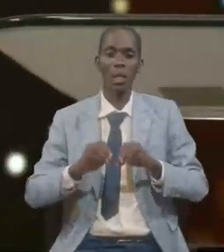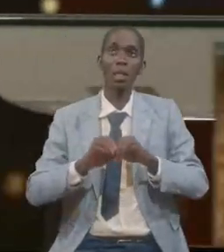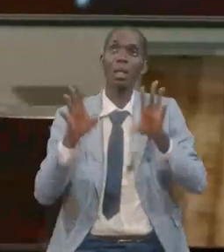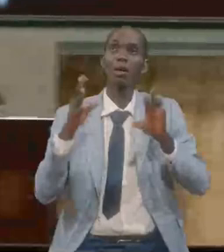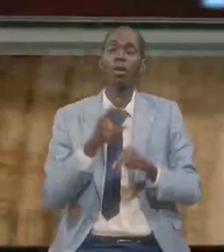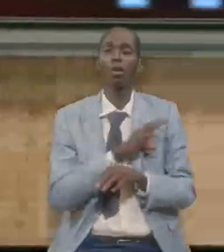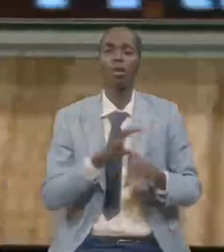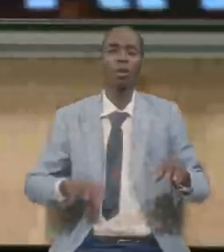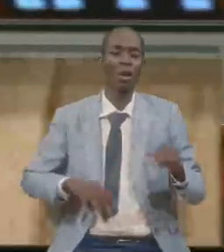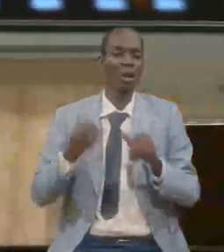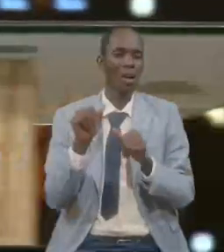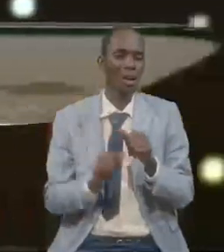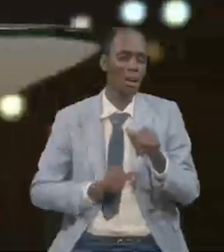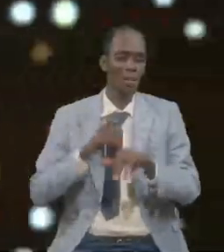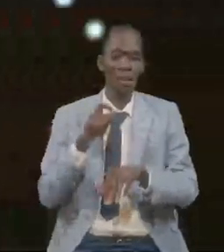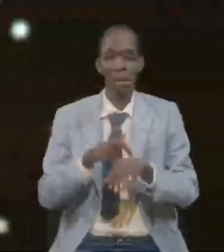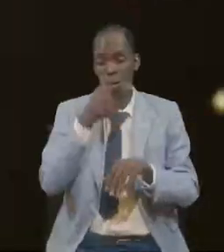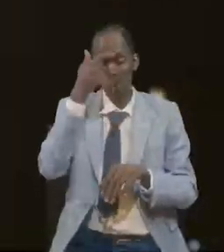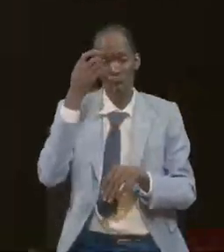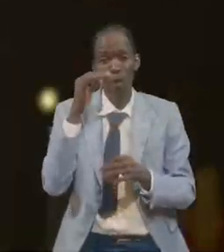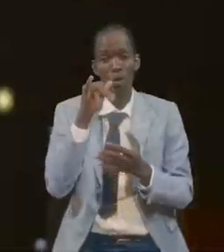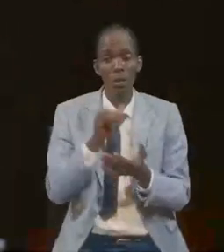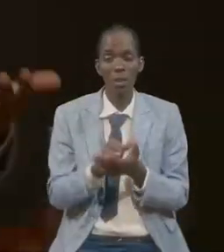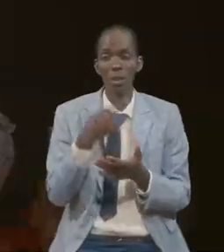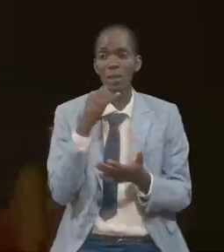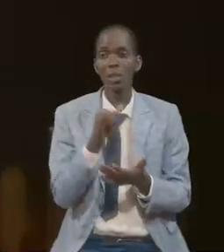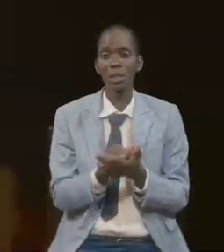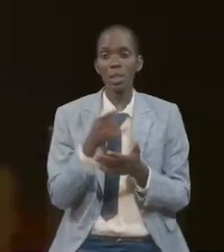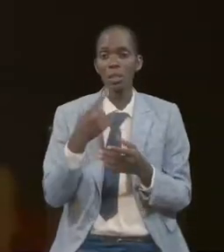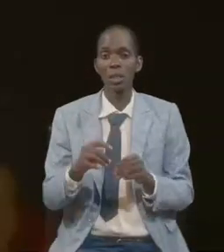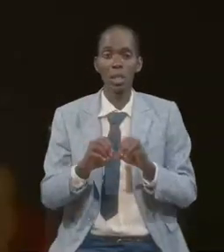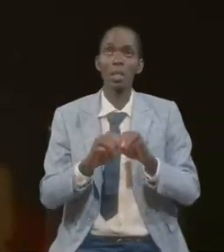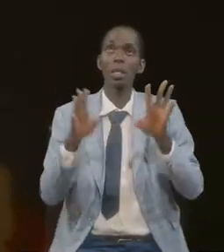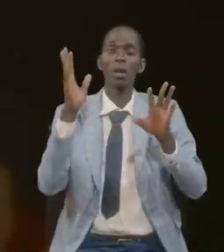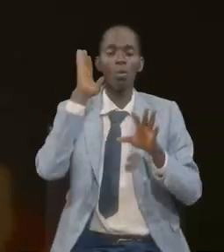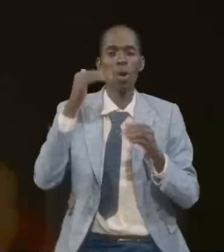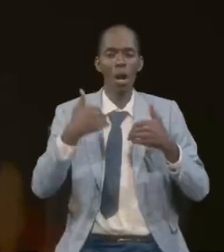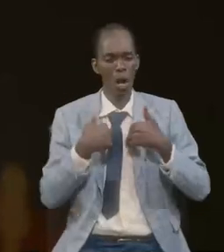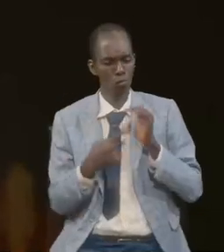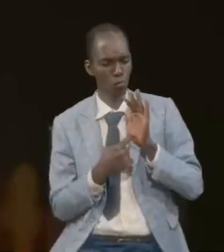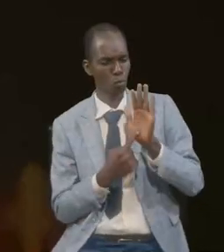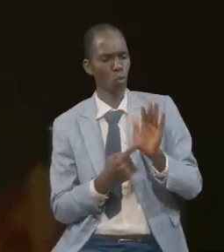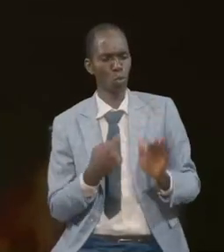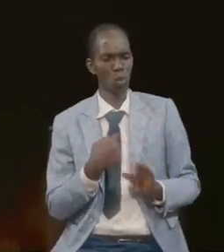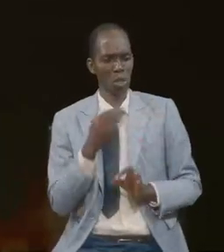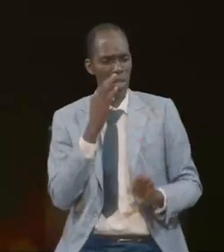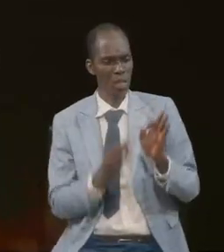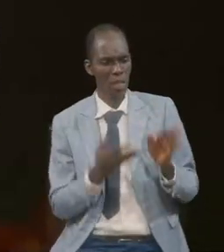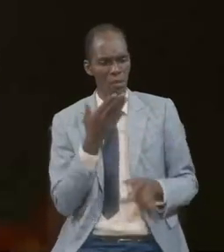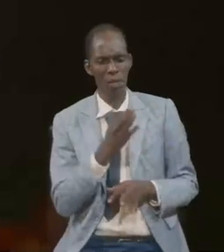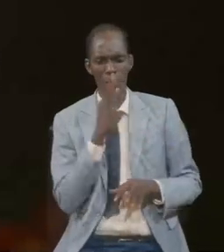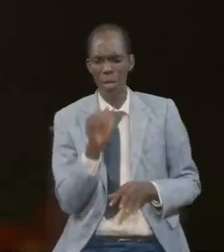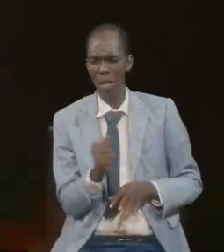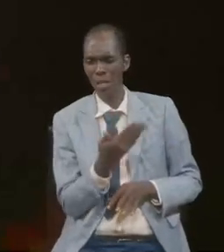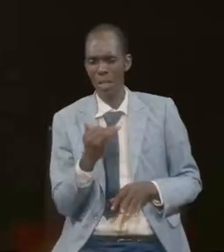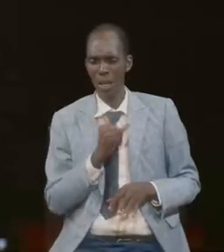tout moment. À cause de cela, il dit que la lumière me montrera s'il y a quelque chose